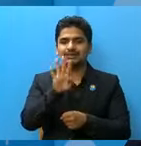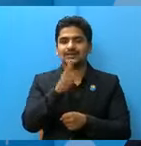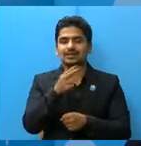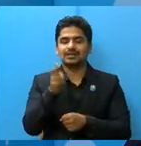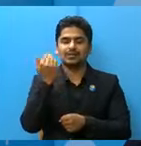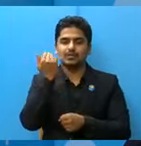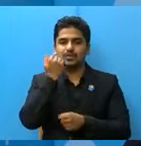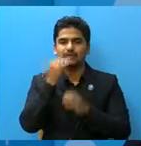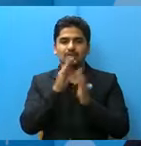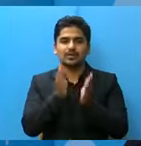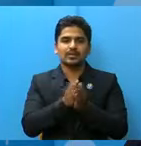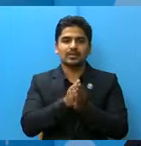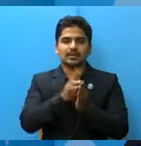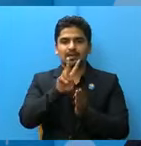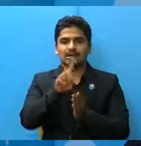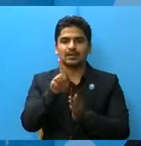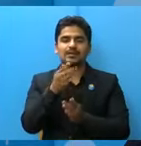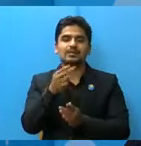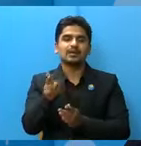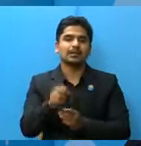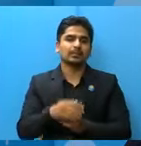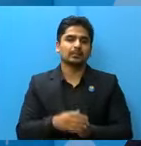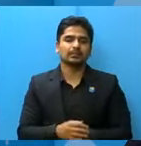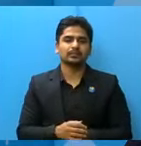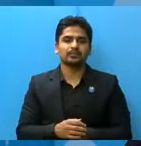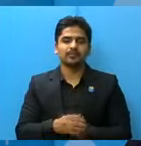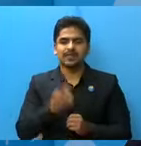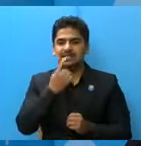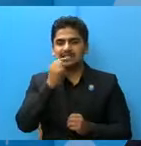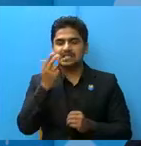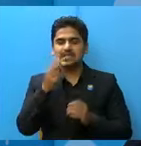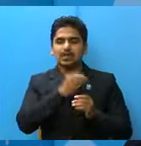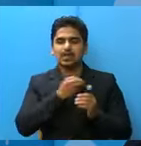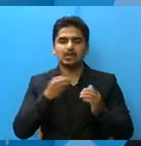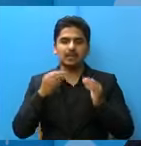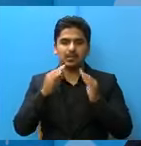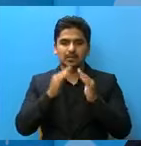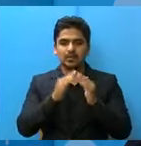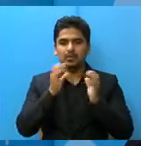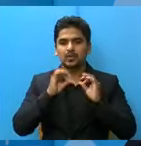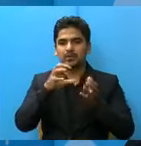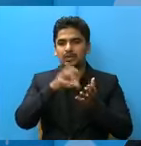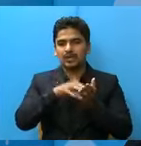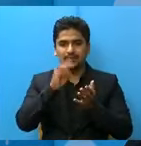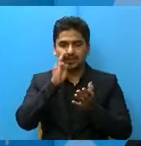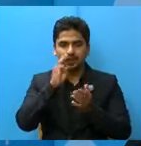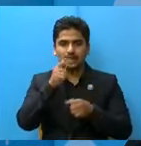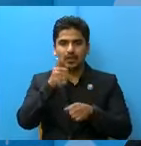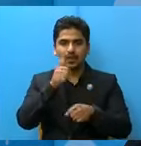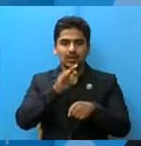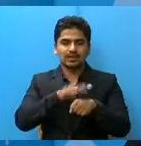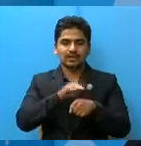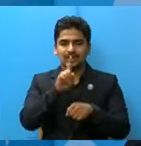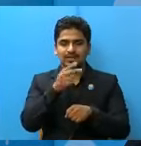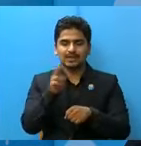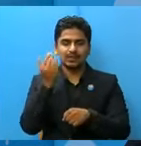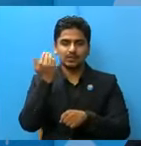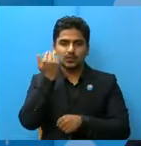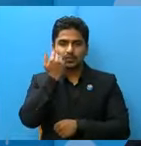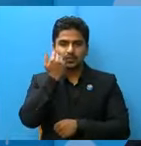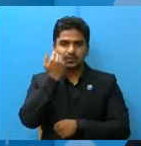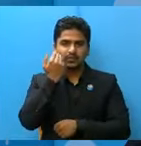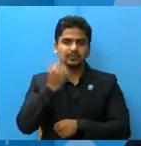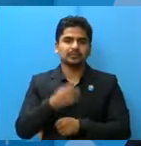पु परियोक्साला में अच्छाम को एक जना पुरूस,